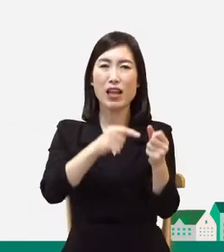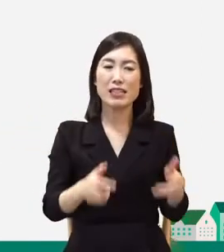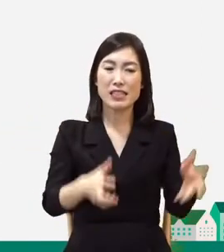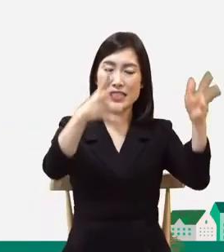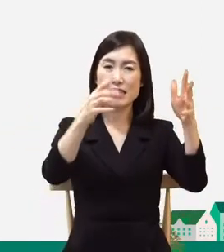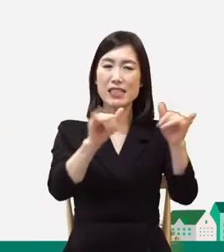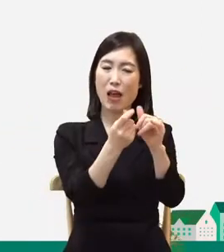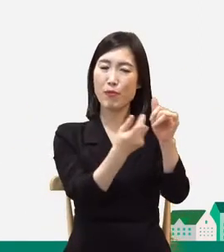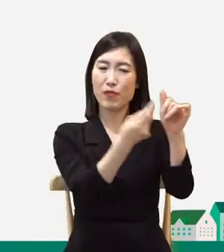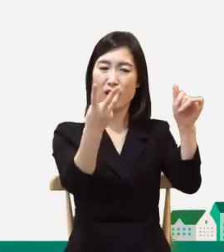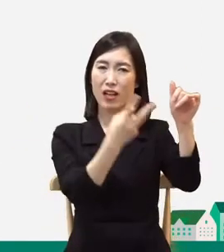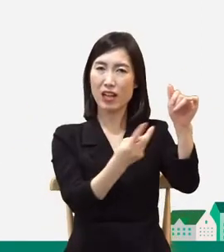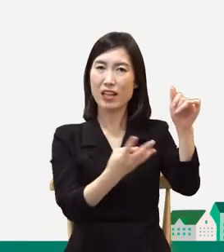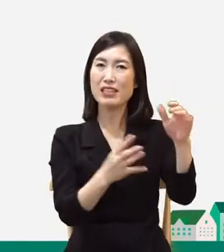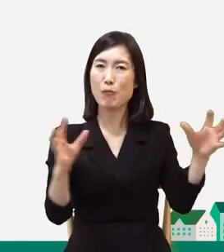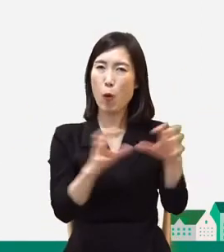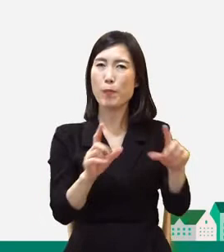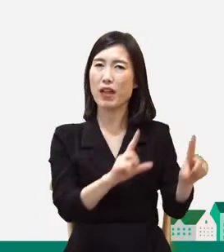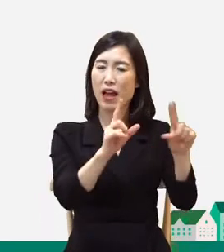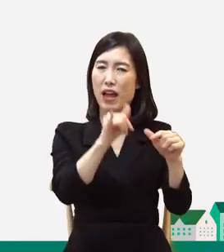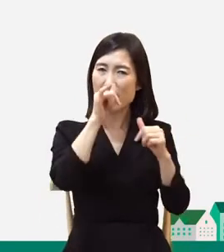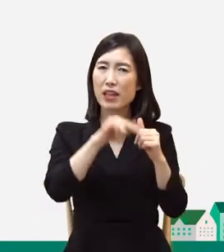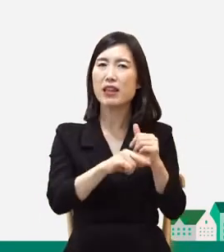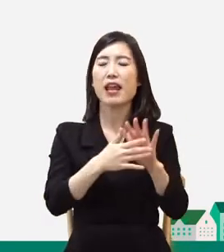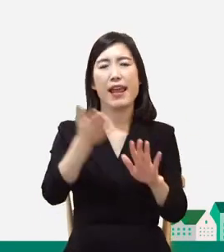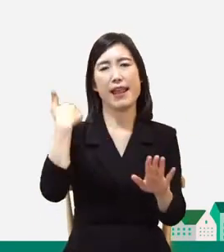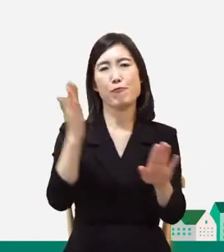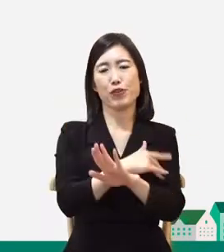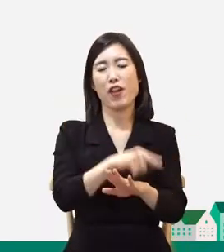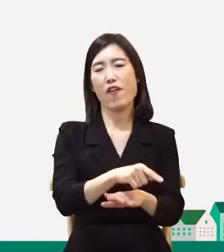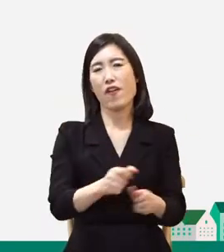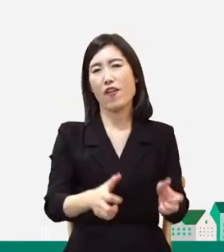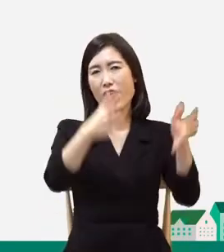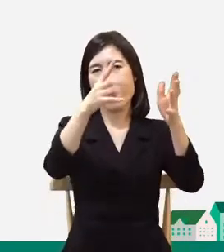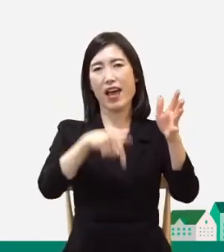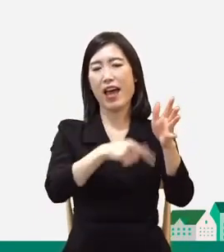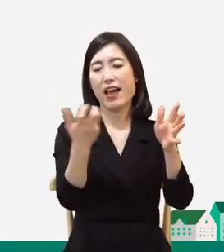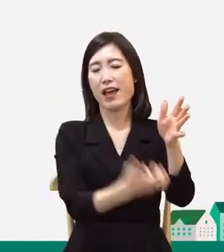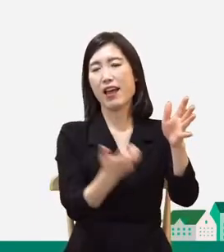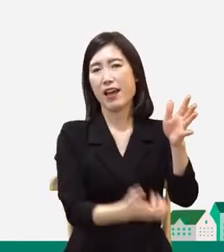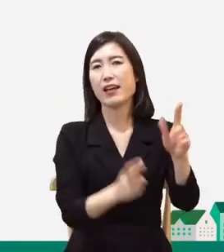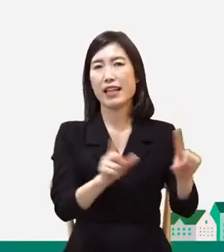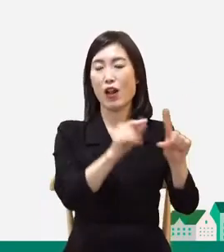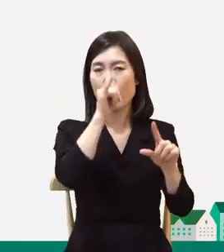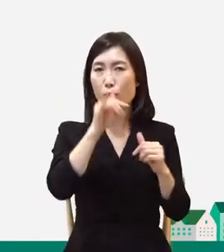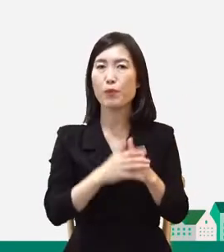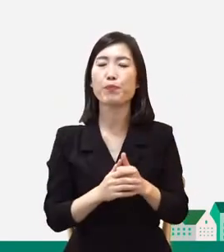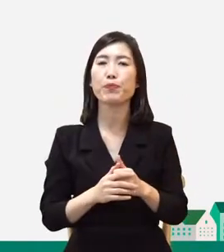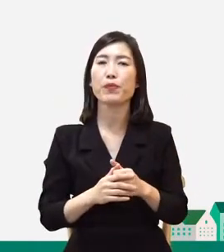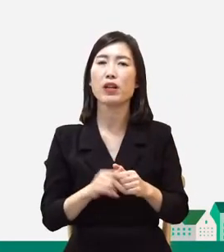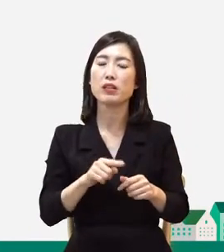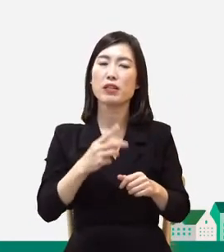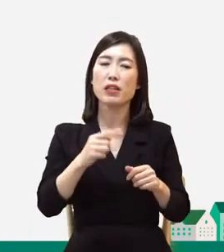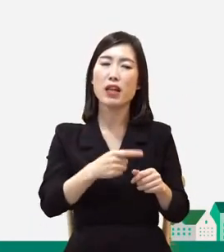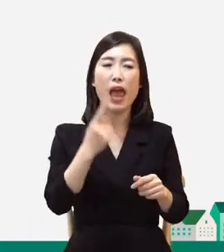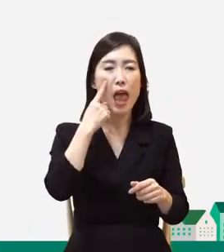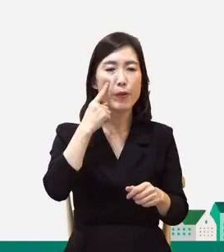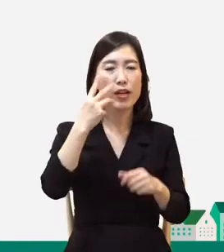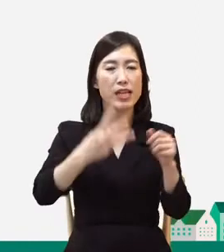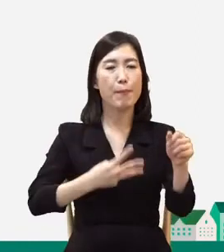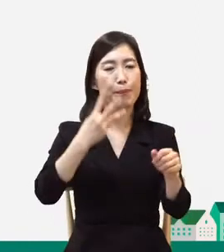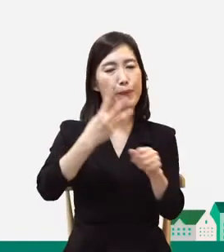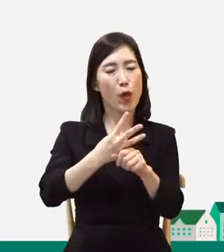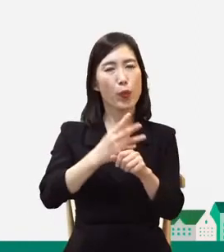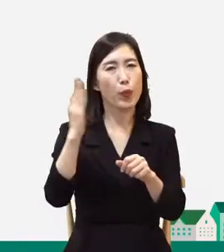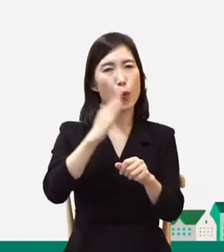왔고, 지금 본 사업 이후로는 산재형 주택이 운영되고 있습니다. 3년 정도 운영을 하고 나서 이